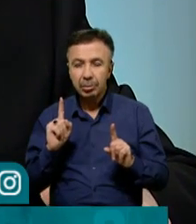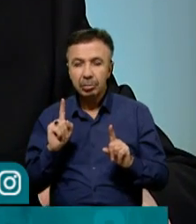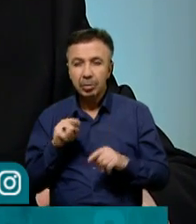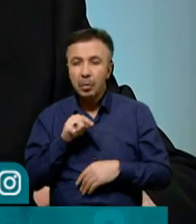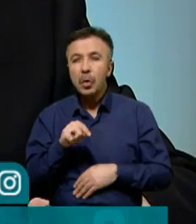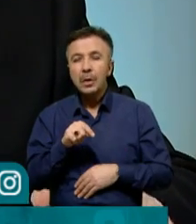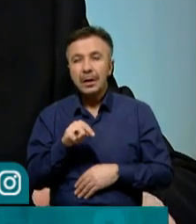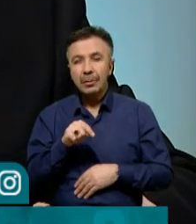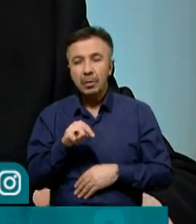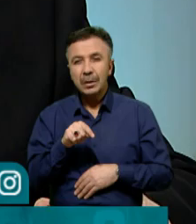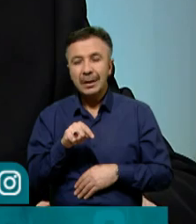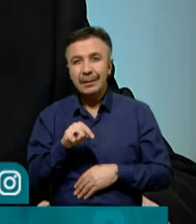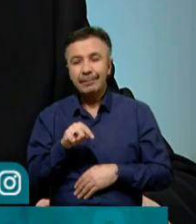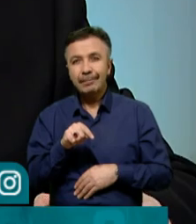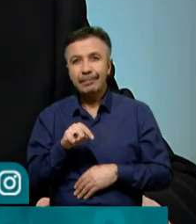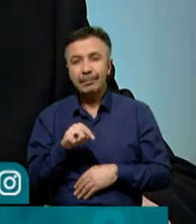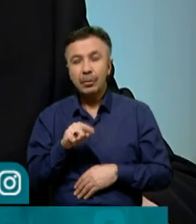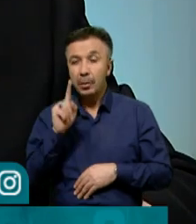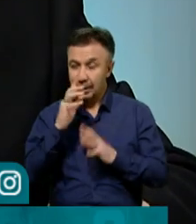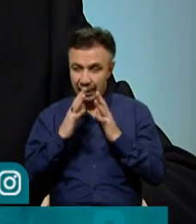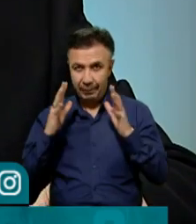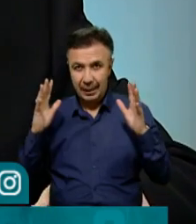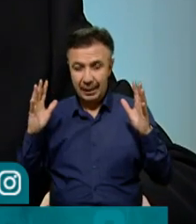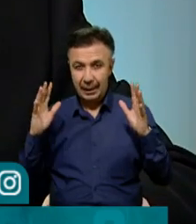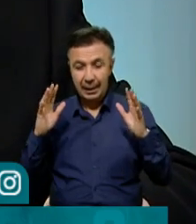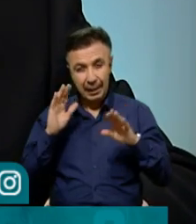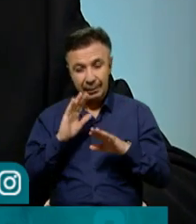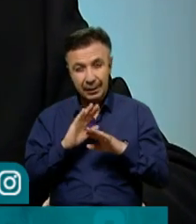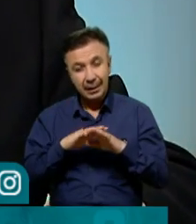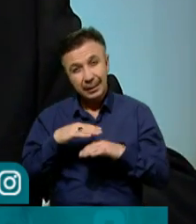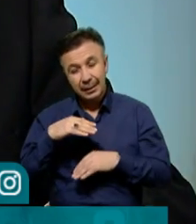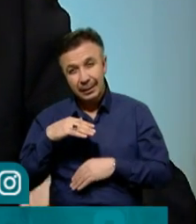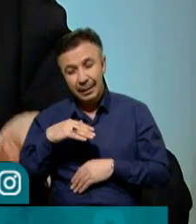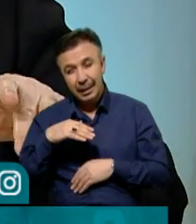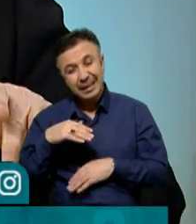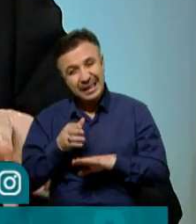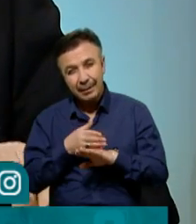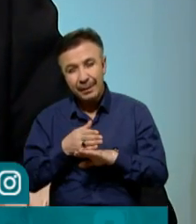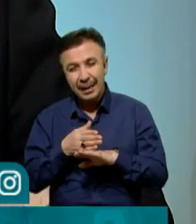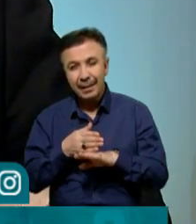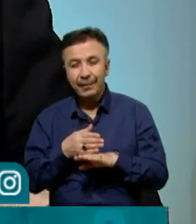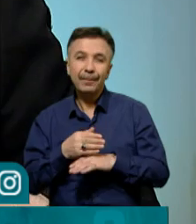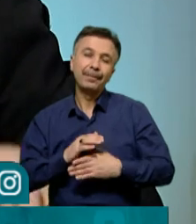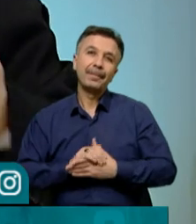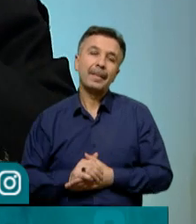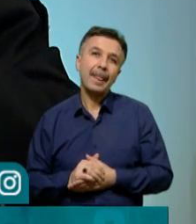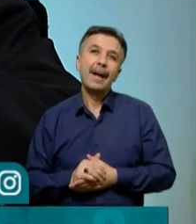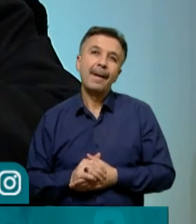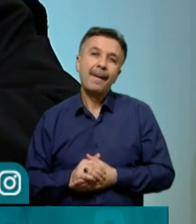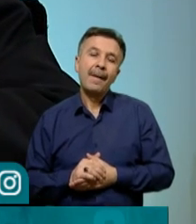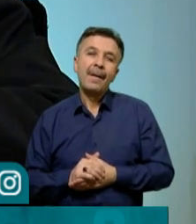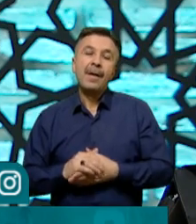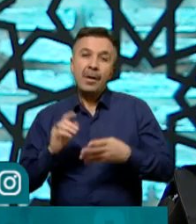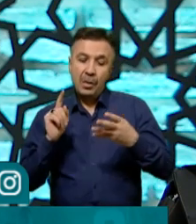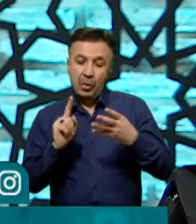buradaki iptida, İlk iftah tekbiri aldı ya, bu iftah tekbirini aldığından dolayı istihsanen